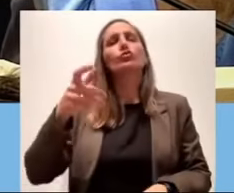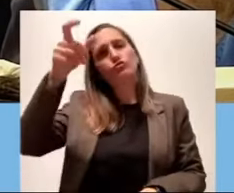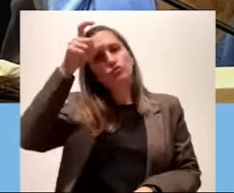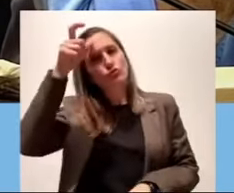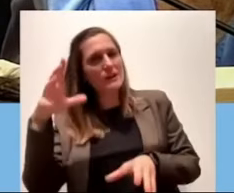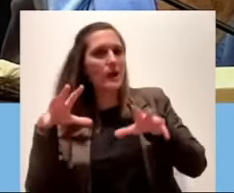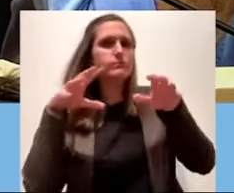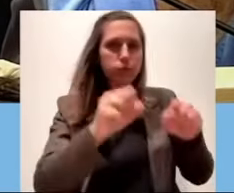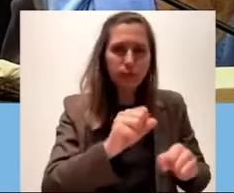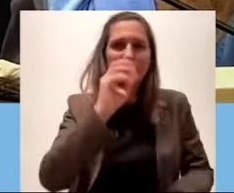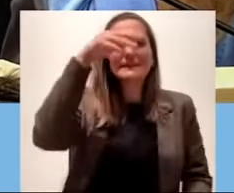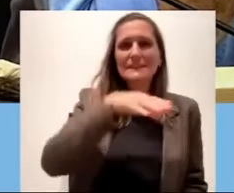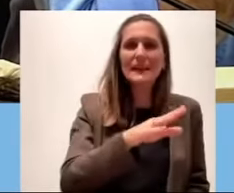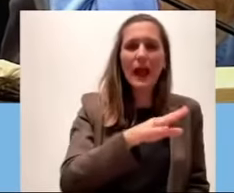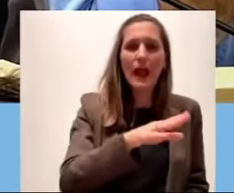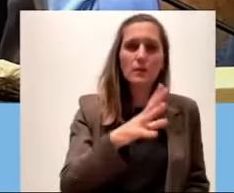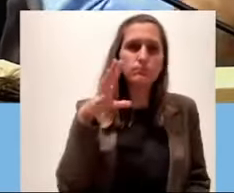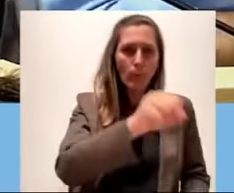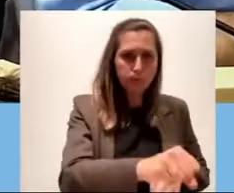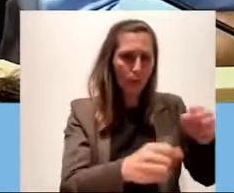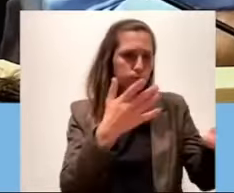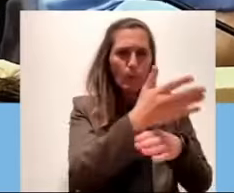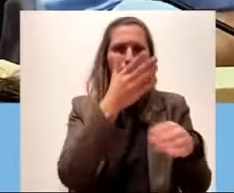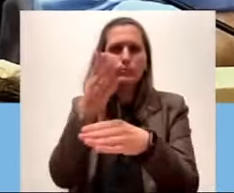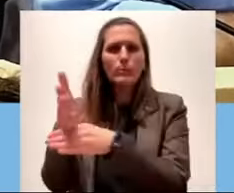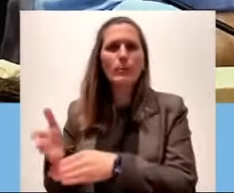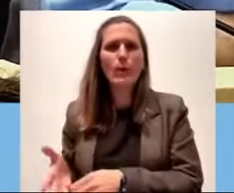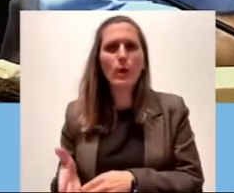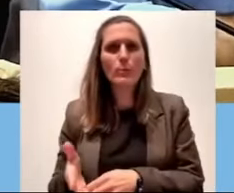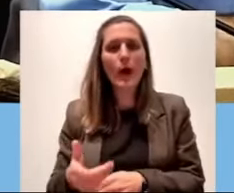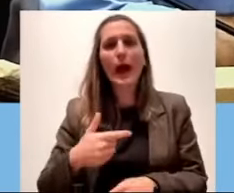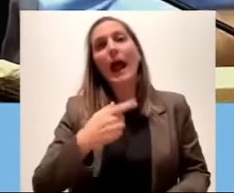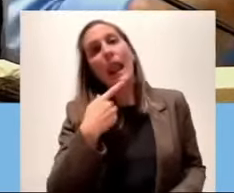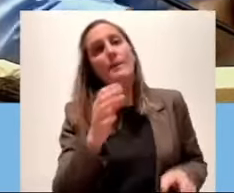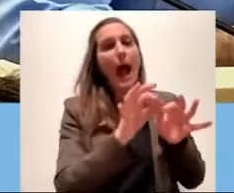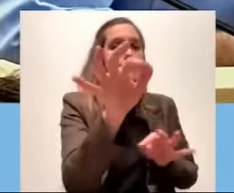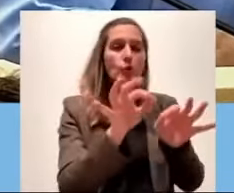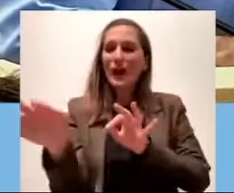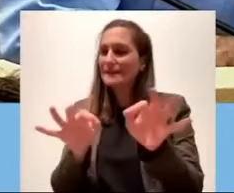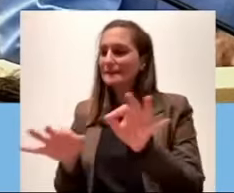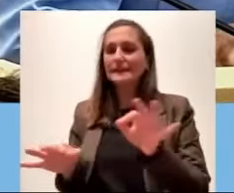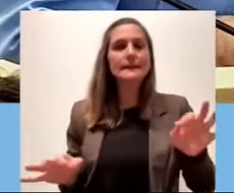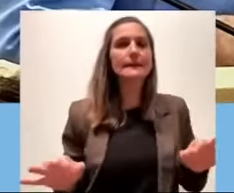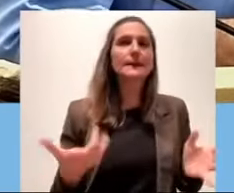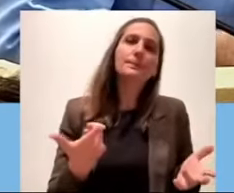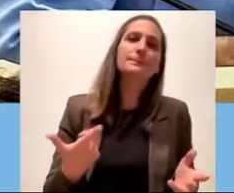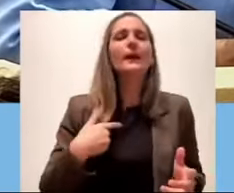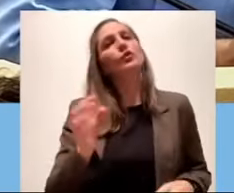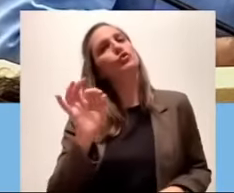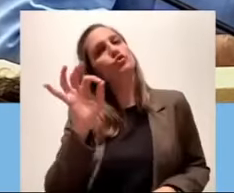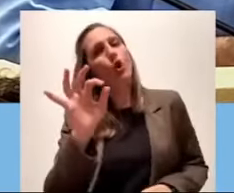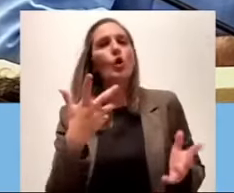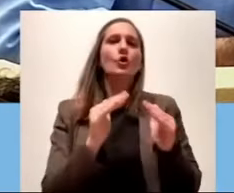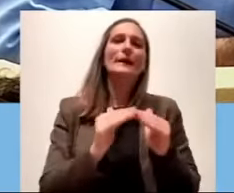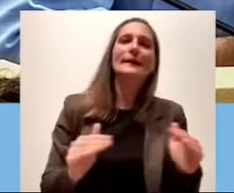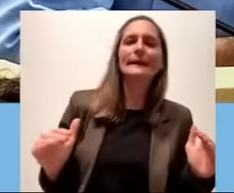Συρία, δικαιολογείται στο όνομα των ίσων αποστάσεων και του γενικού φιλιρνισμού